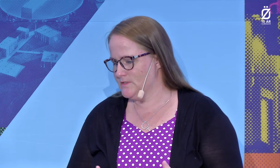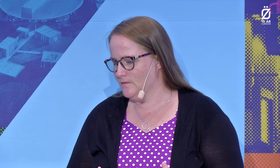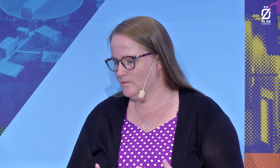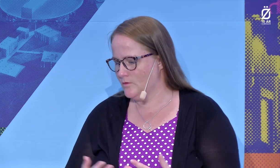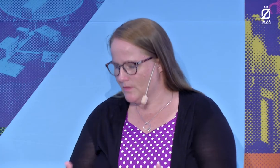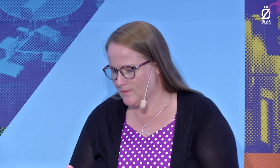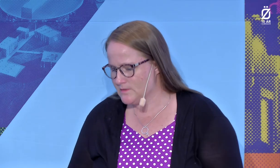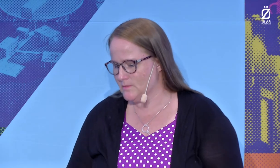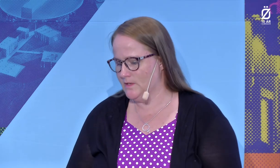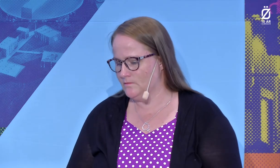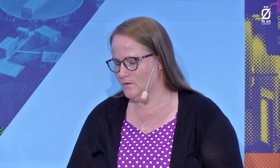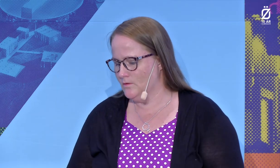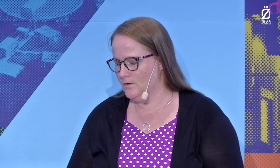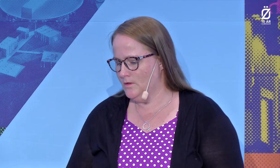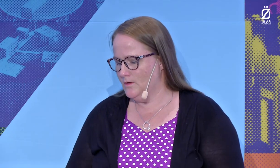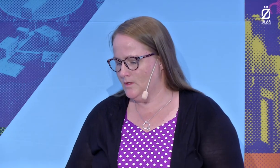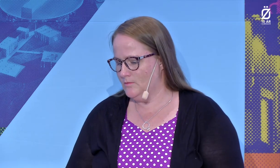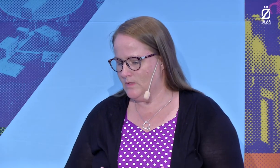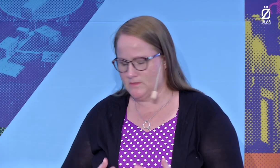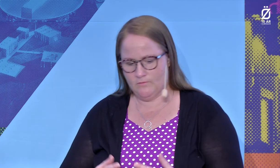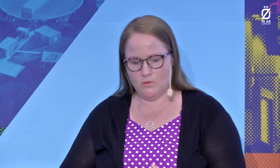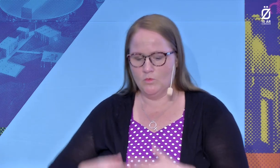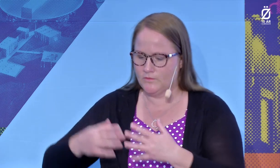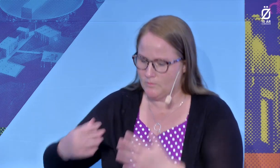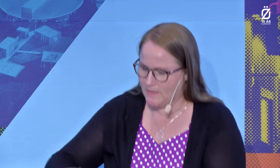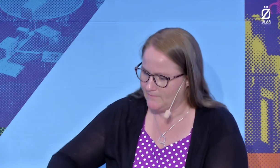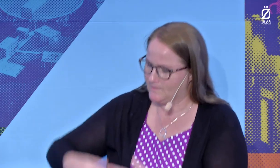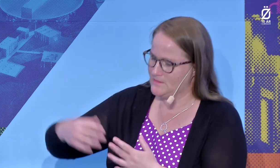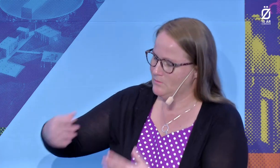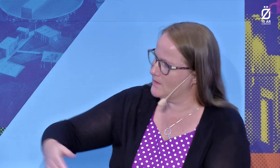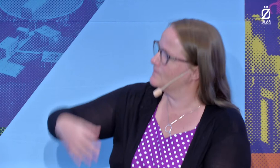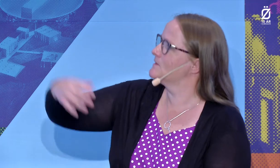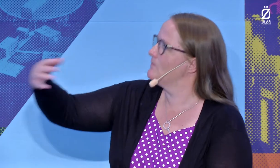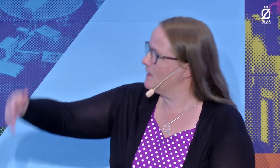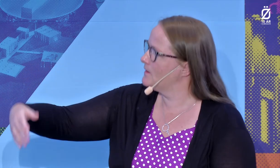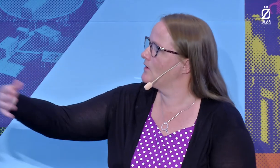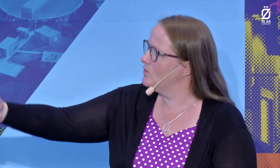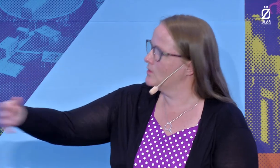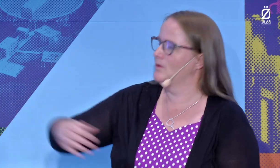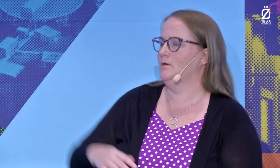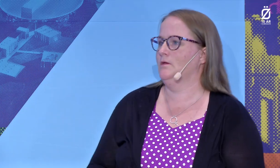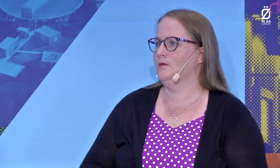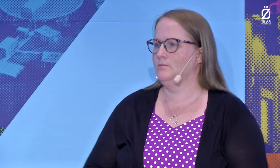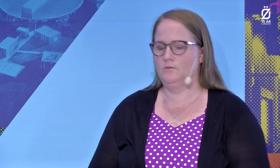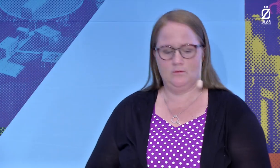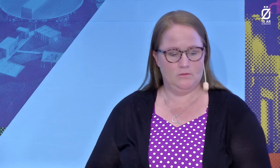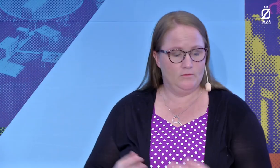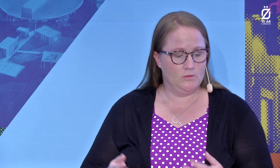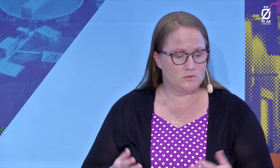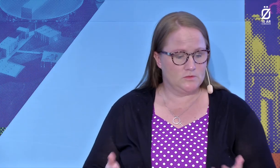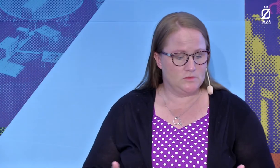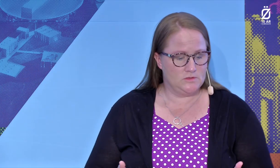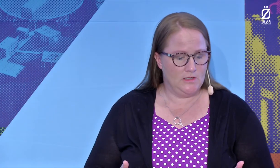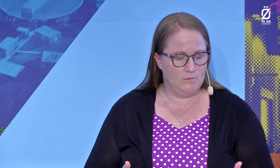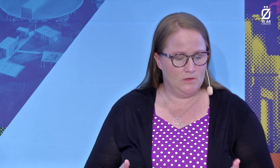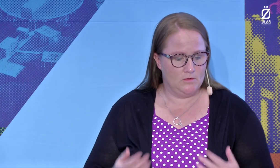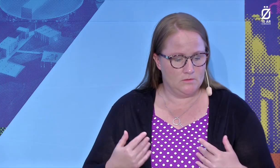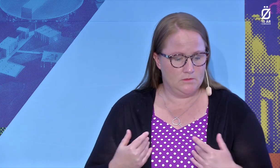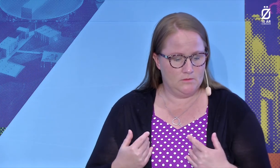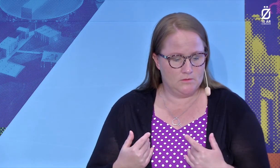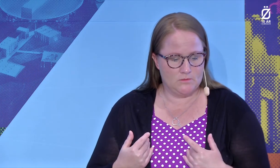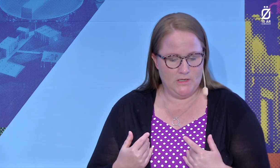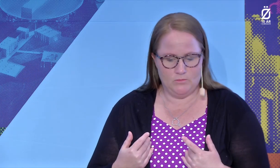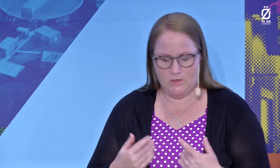medborgare eller patient kommer i verksamheten och man liksom får återberätta sin berättelse varenda gång. Och vi har också ett system